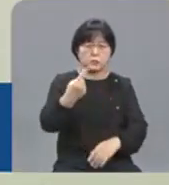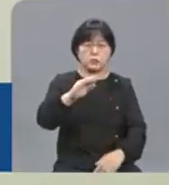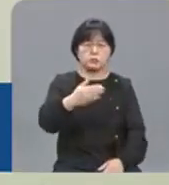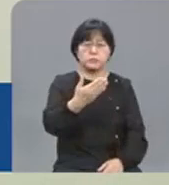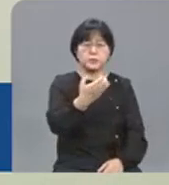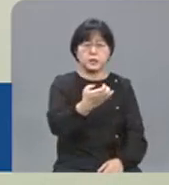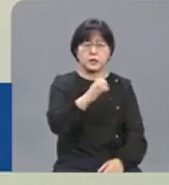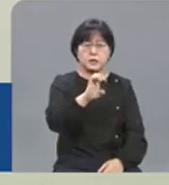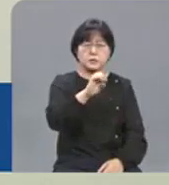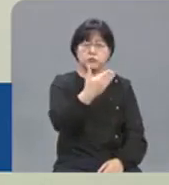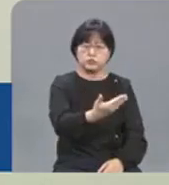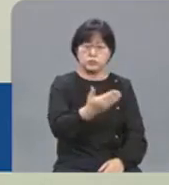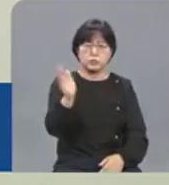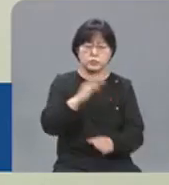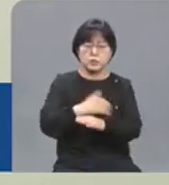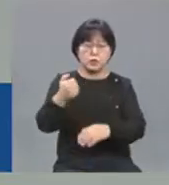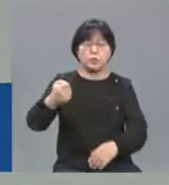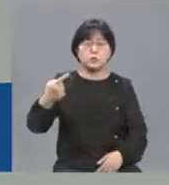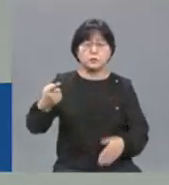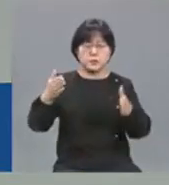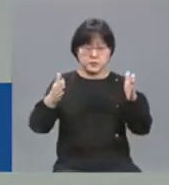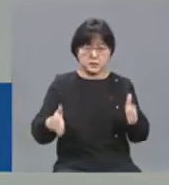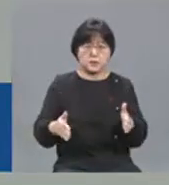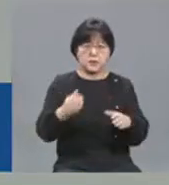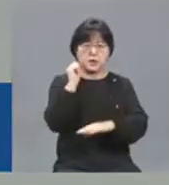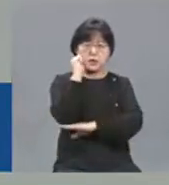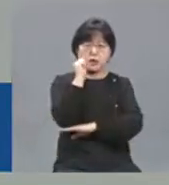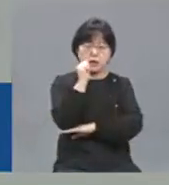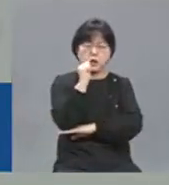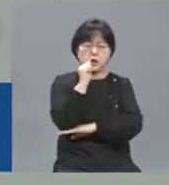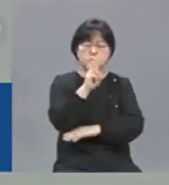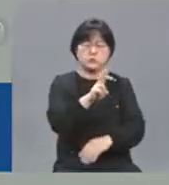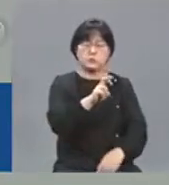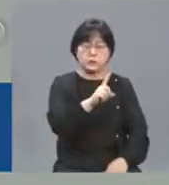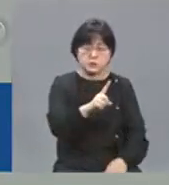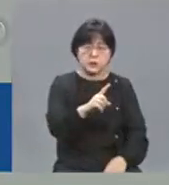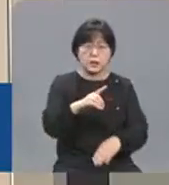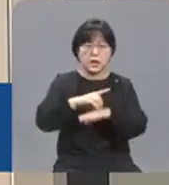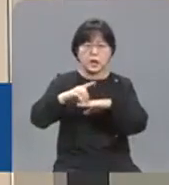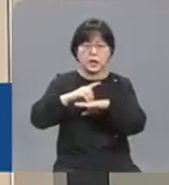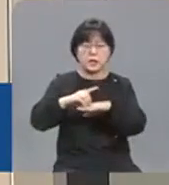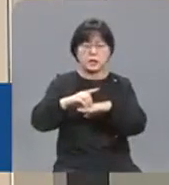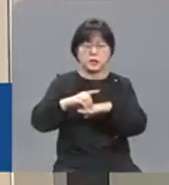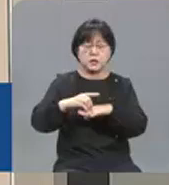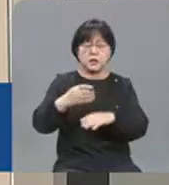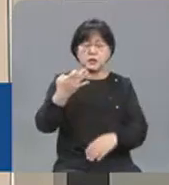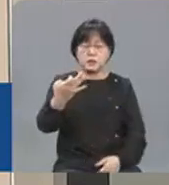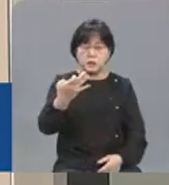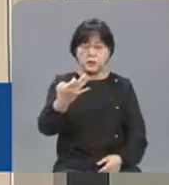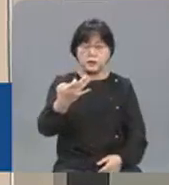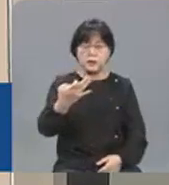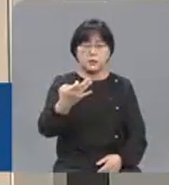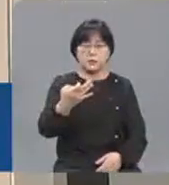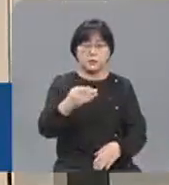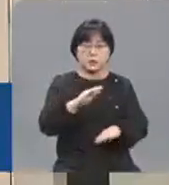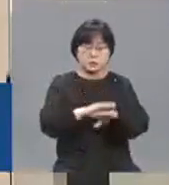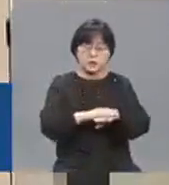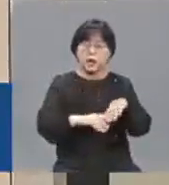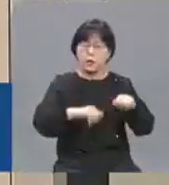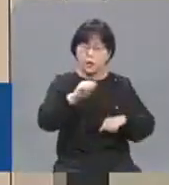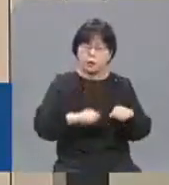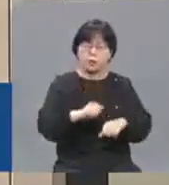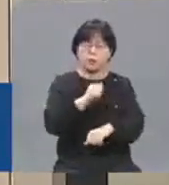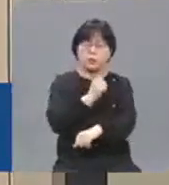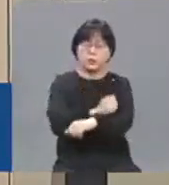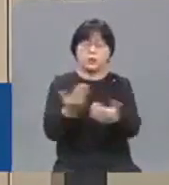1949년부터 1951년 사이 영암군 주민 21명과 해남군 주민 14명이 좌익 활동과 부역